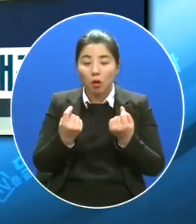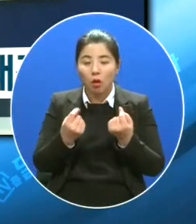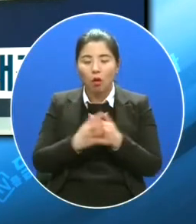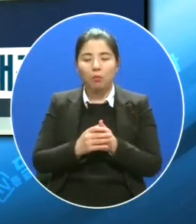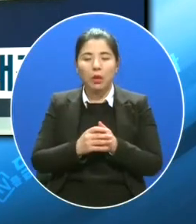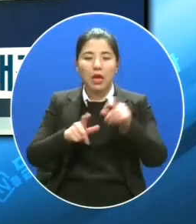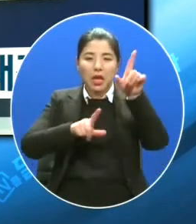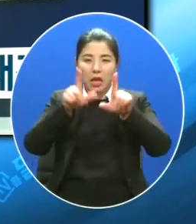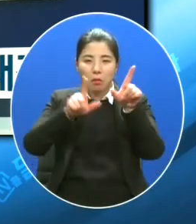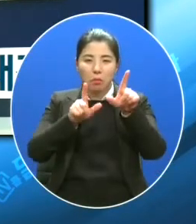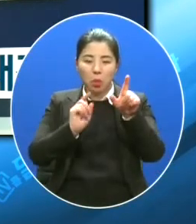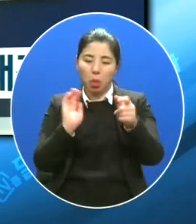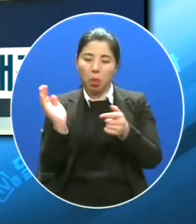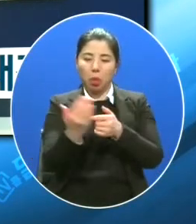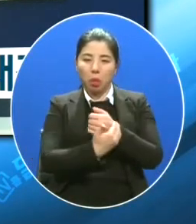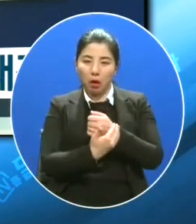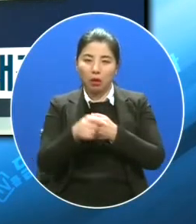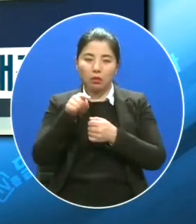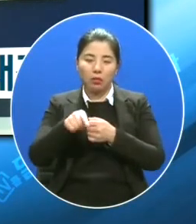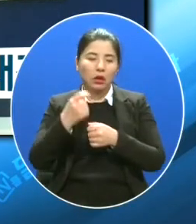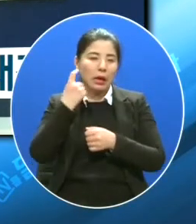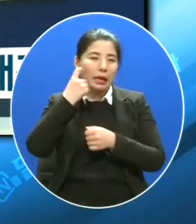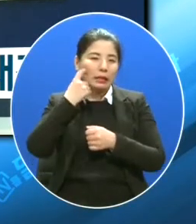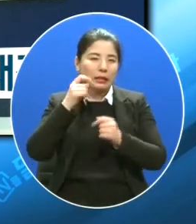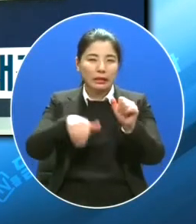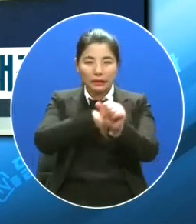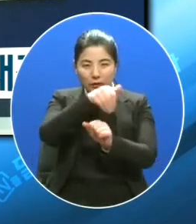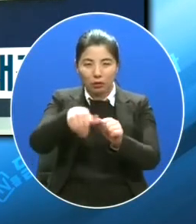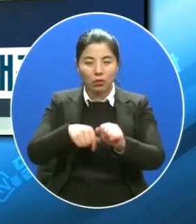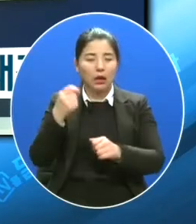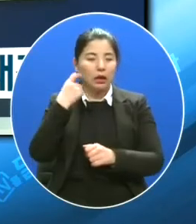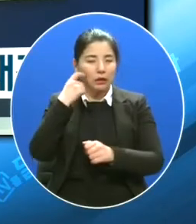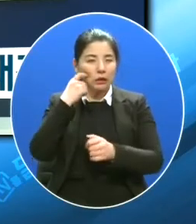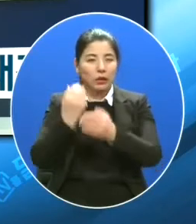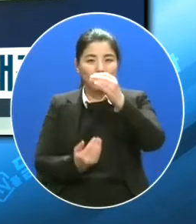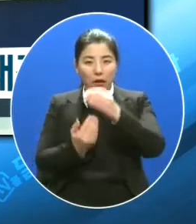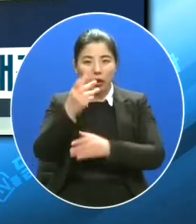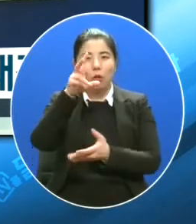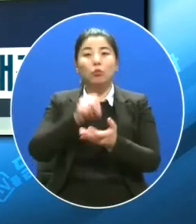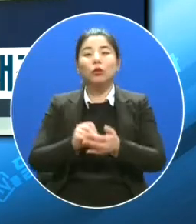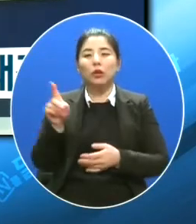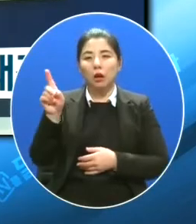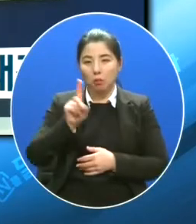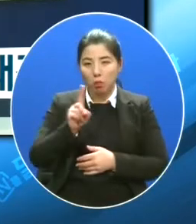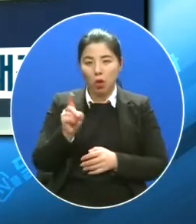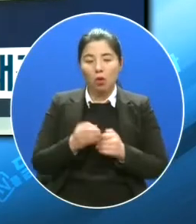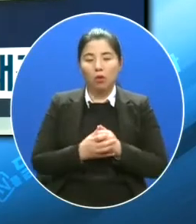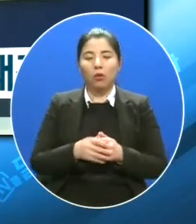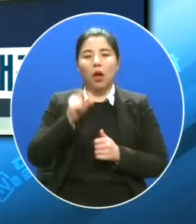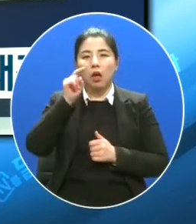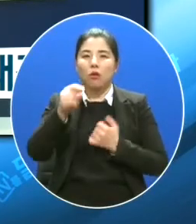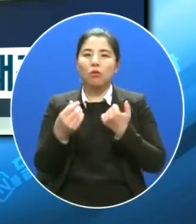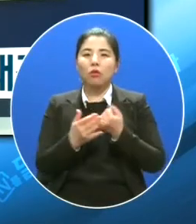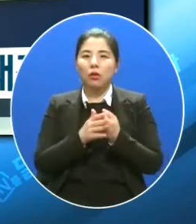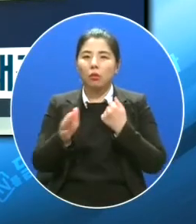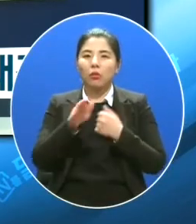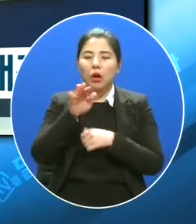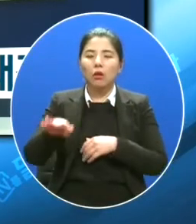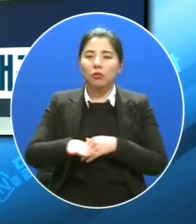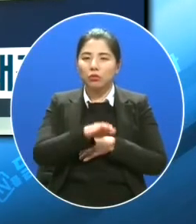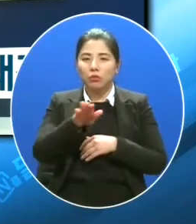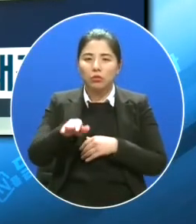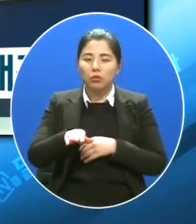이처럼 이미지로 포장된 가짜 현실 또는 가짜 사건이 문제가 되는 이유는 그것이 우리로